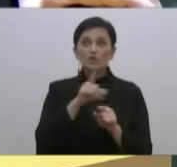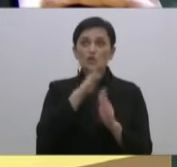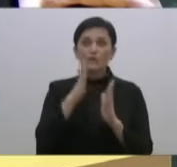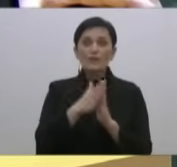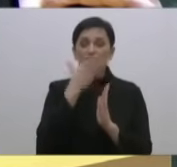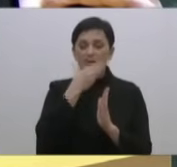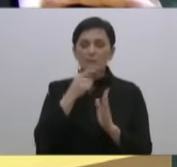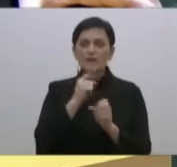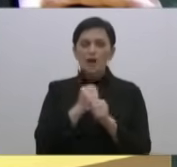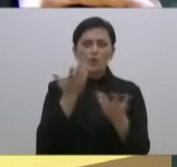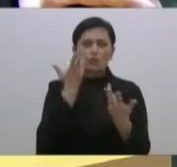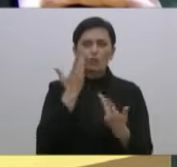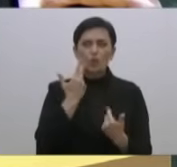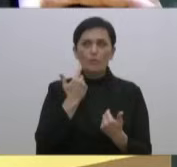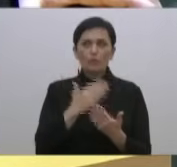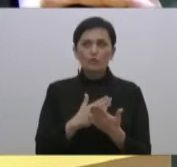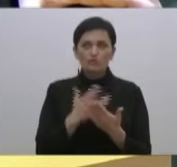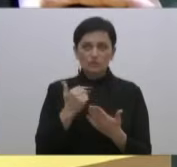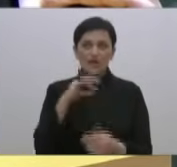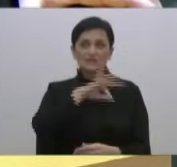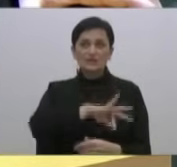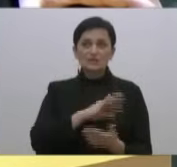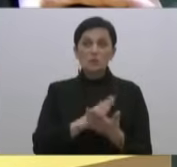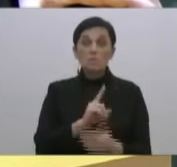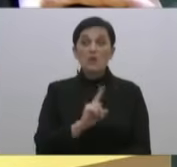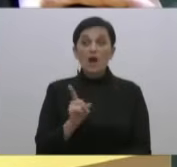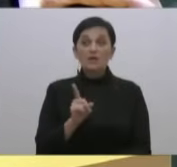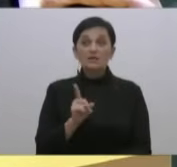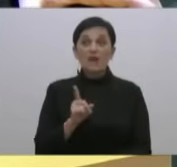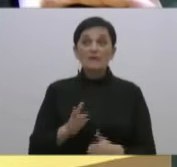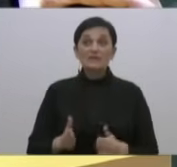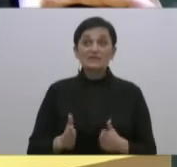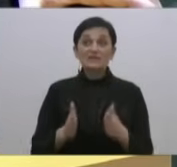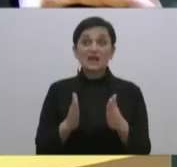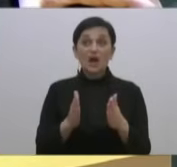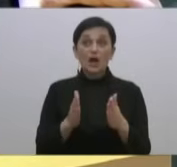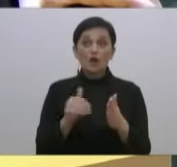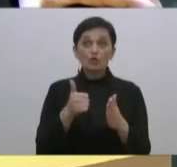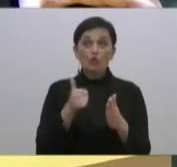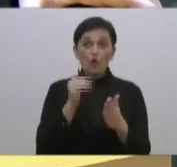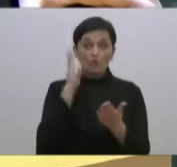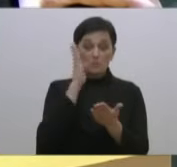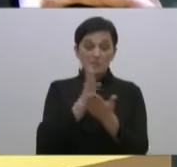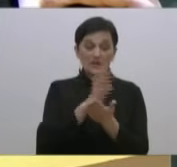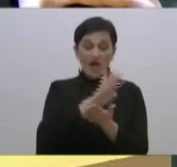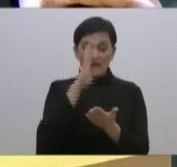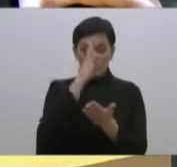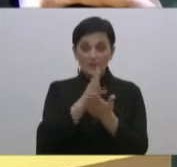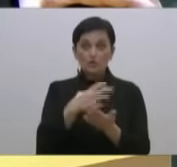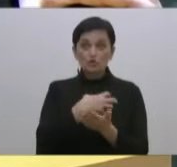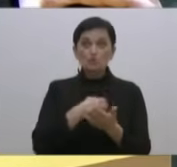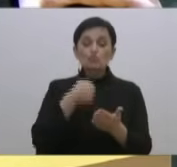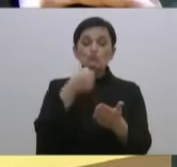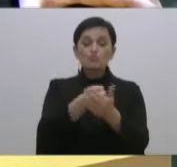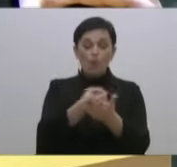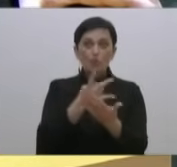ის რაც გაკეთდა, კომფორტულია და სასარგებლოცაა, მაგრამ გზა, როგორც პირდაპირ, ისევე არაპირდაპირ მნიშვნელობით,